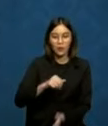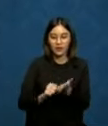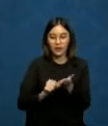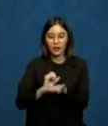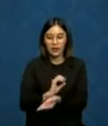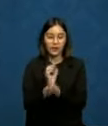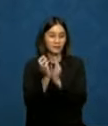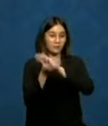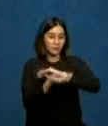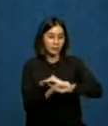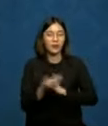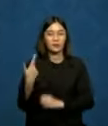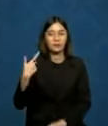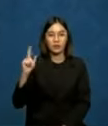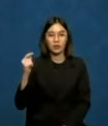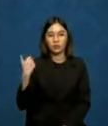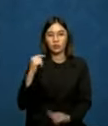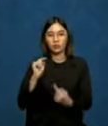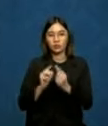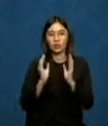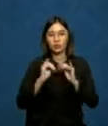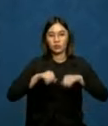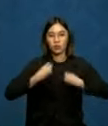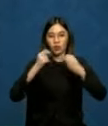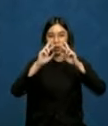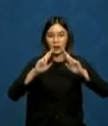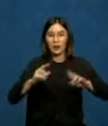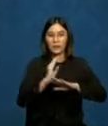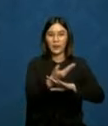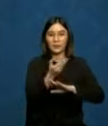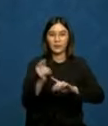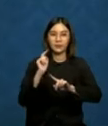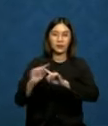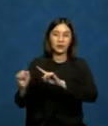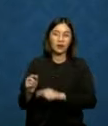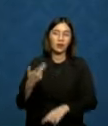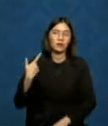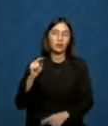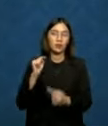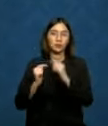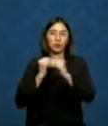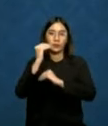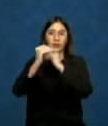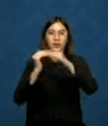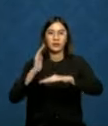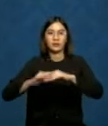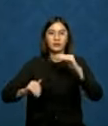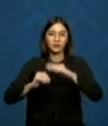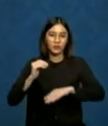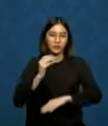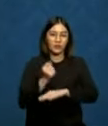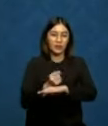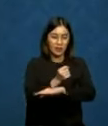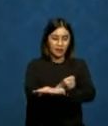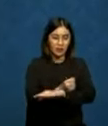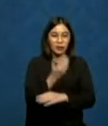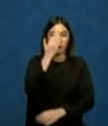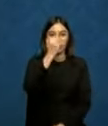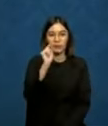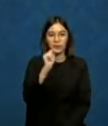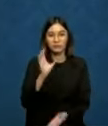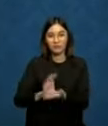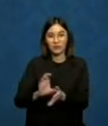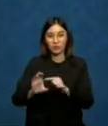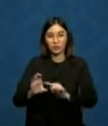ใช้จะเป็นประโยชน์ต่อผู้ประกอบการจะเป็นประโยชน์ต่อการพัฒนาทักษะฝีมือแรงงานเพื่อให้กอง